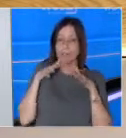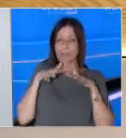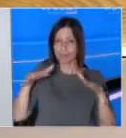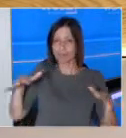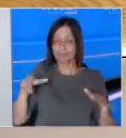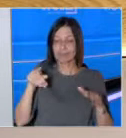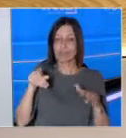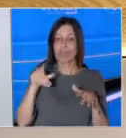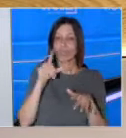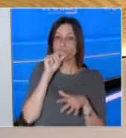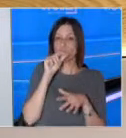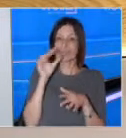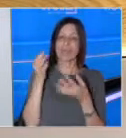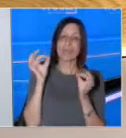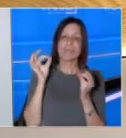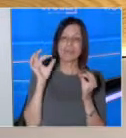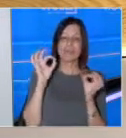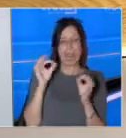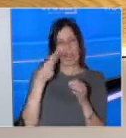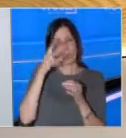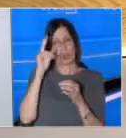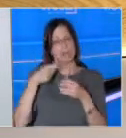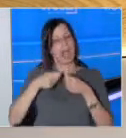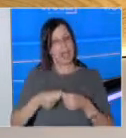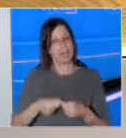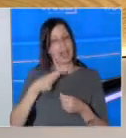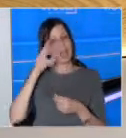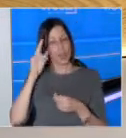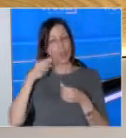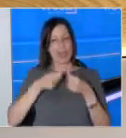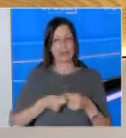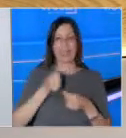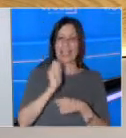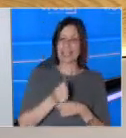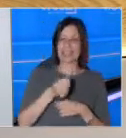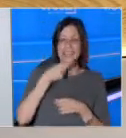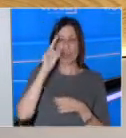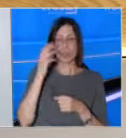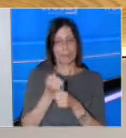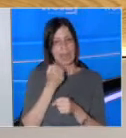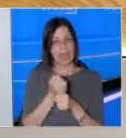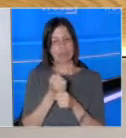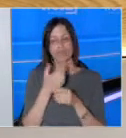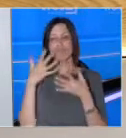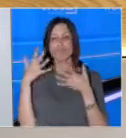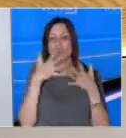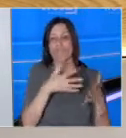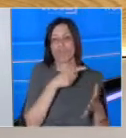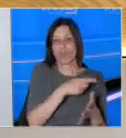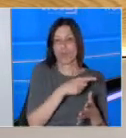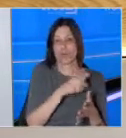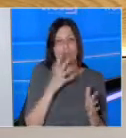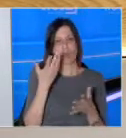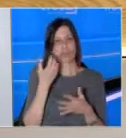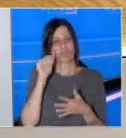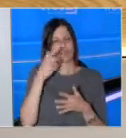בטוויטר, בעיקר מקרב ליכודניקים, חברי ליכוד, חברי כנסת מהליכוד, פעילים, שתקפו אותו. כמה הוא כפוי